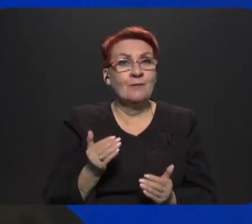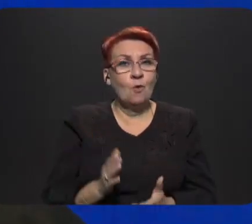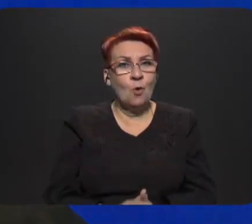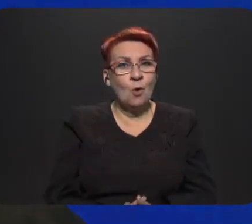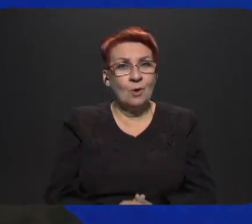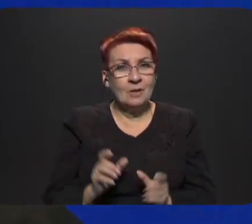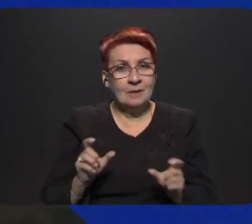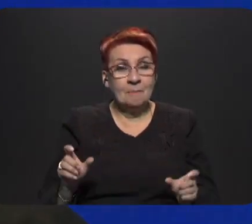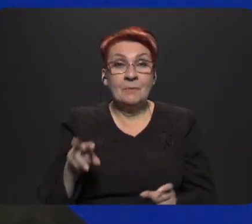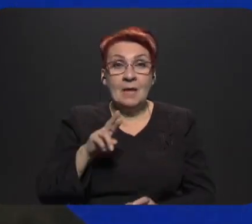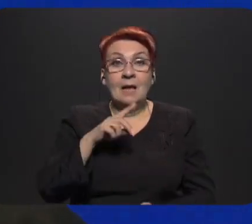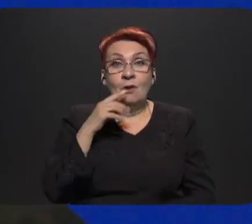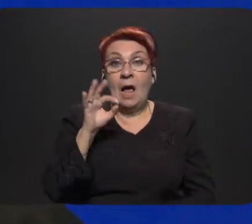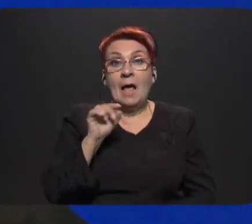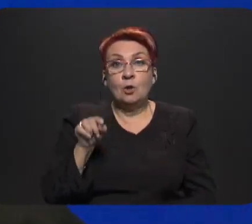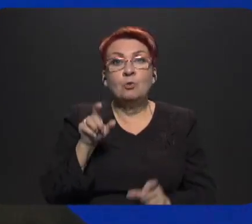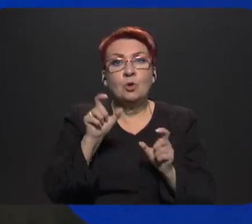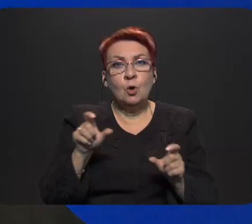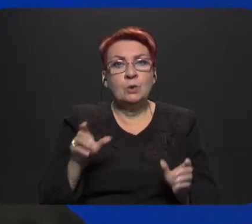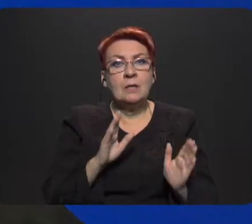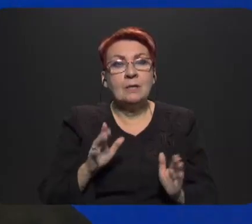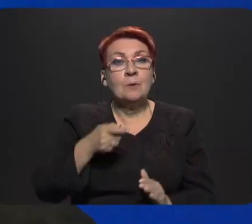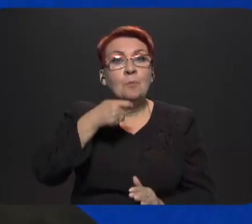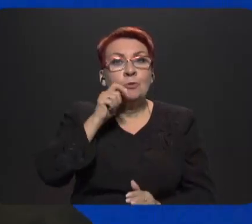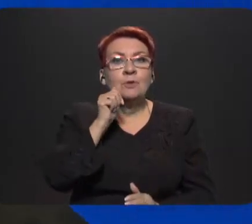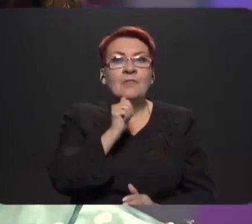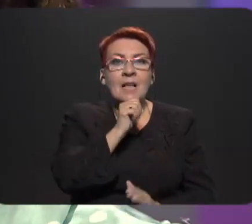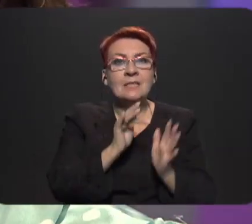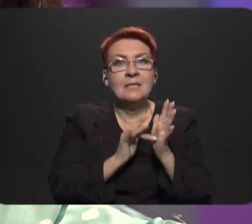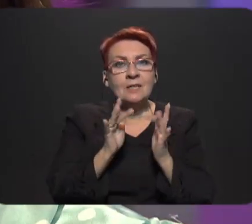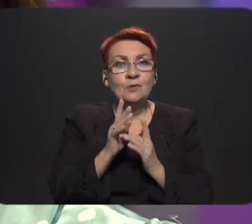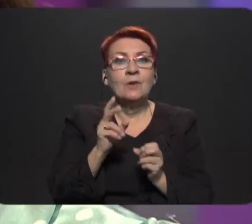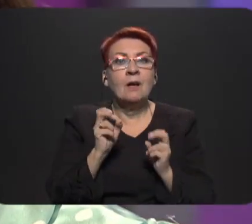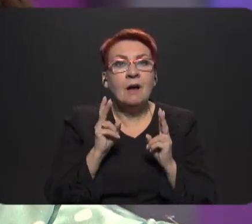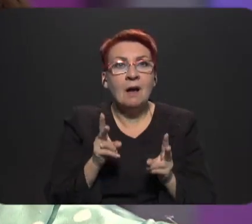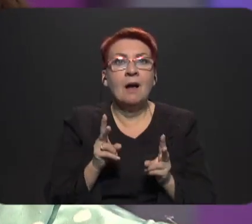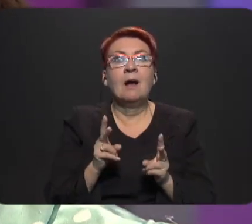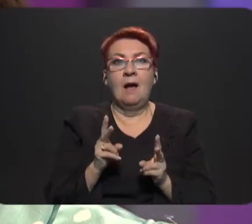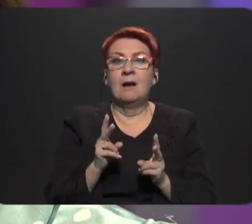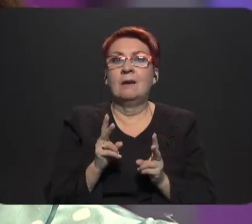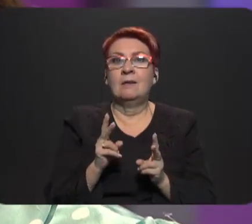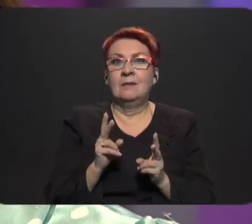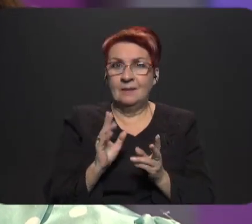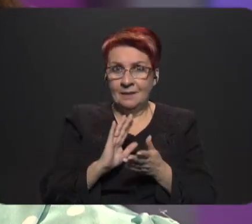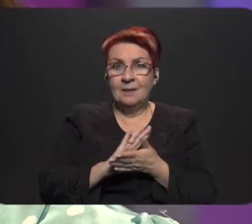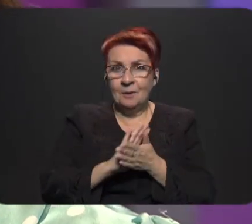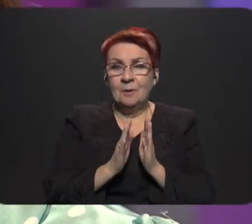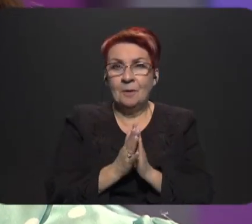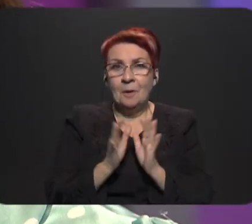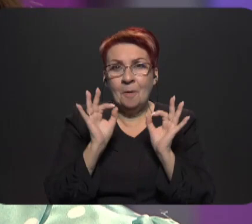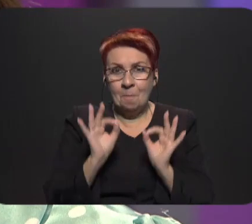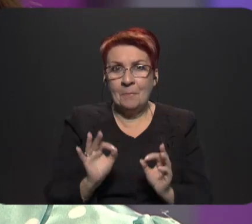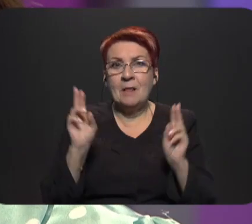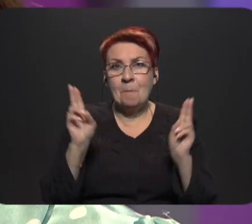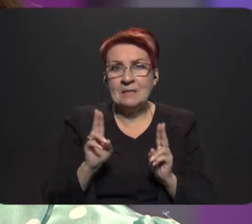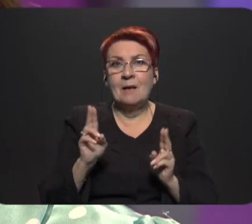говорю о том, что люди регулярно причащаются, как делается, как заповедует этом церковь.